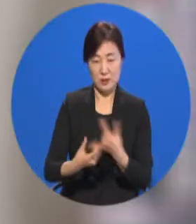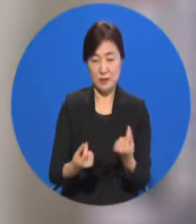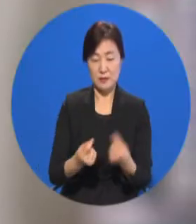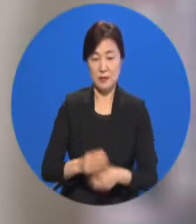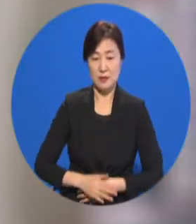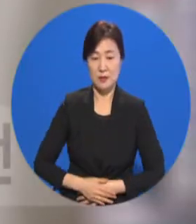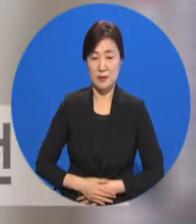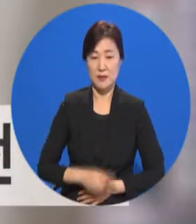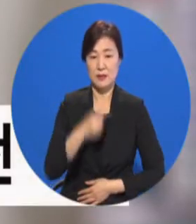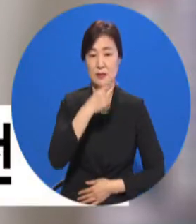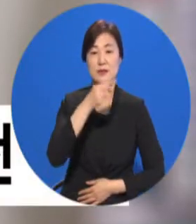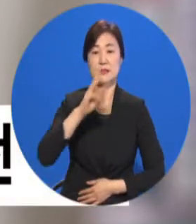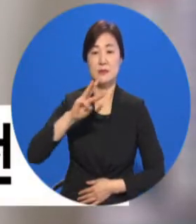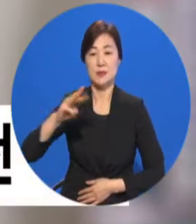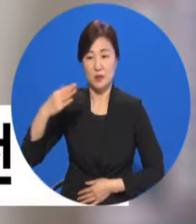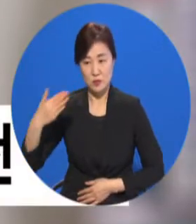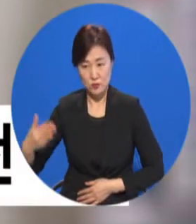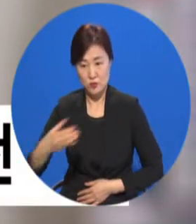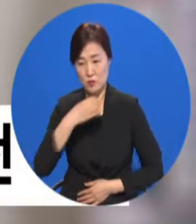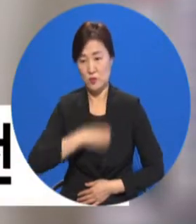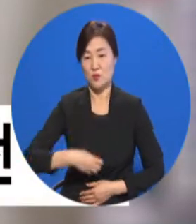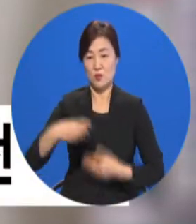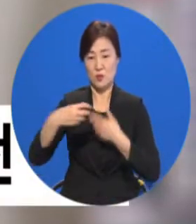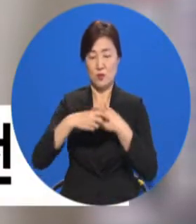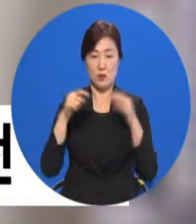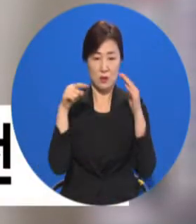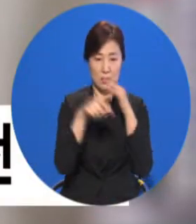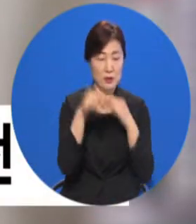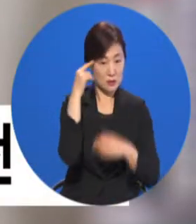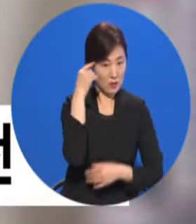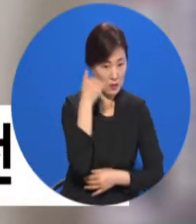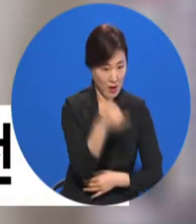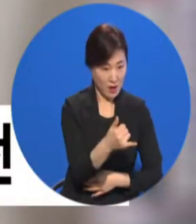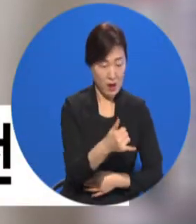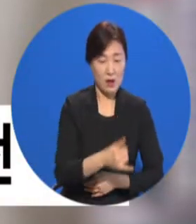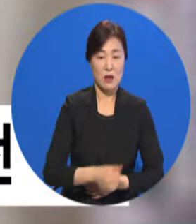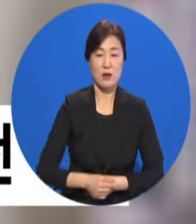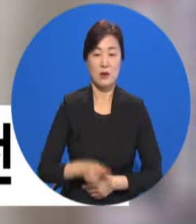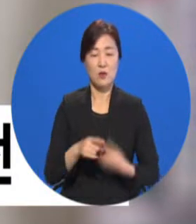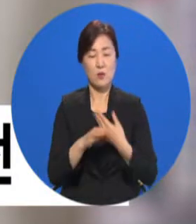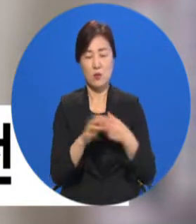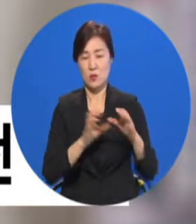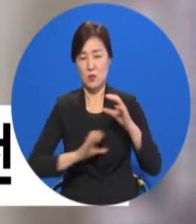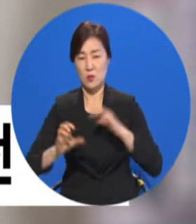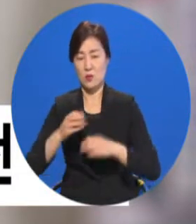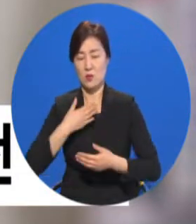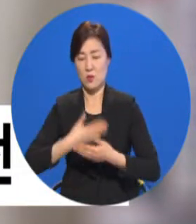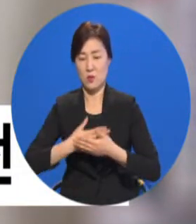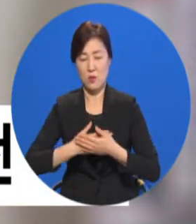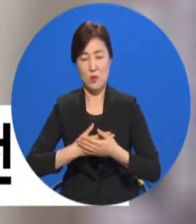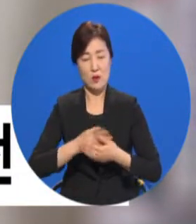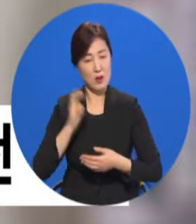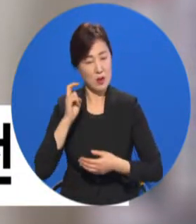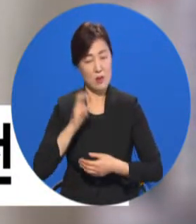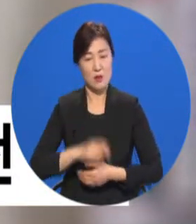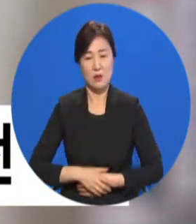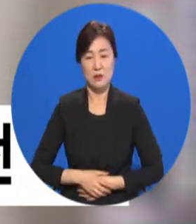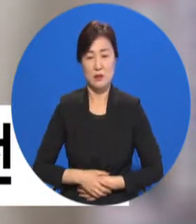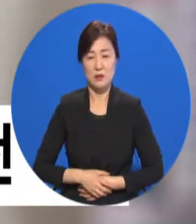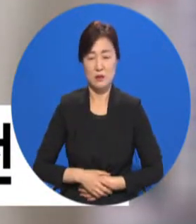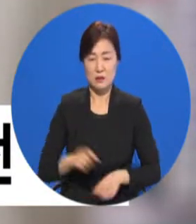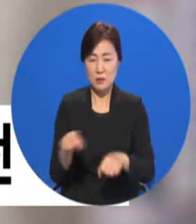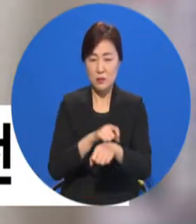것 같아요. 1339나 보건소에 전화를 해도 또 오히려 그게 환자분이 불안해서 전화를 했거나 특별한